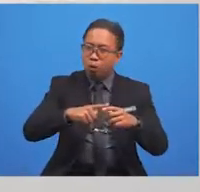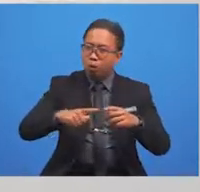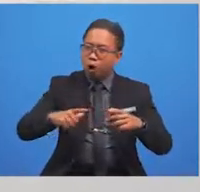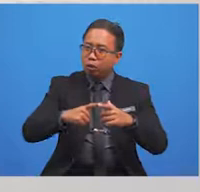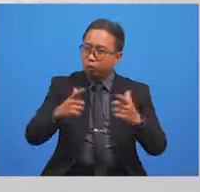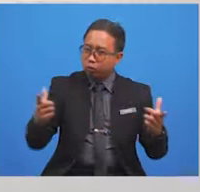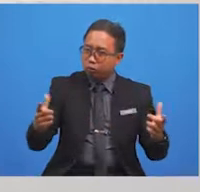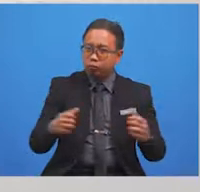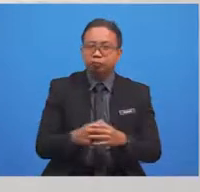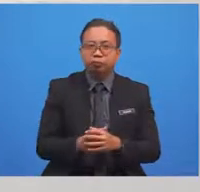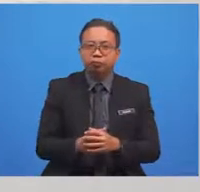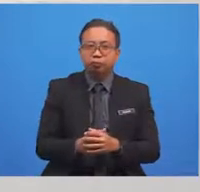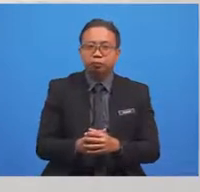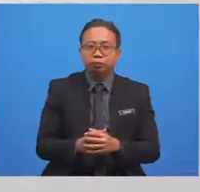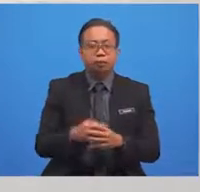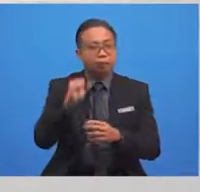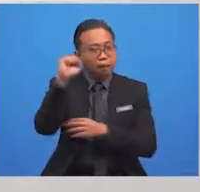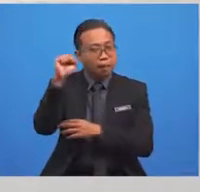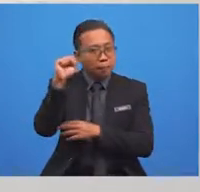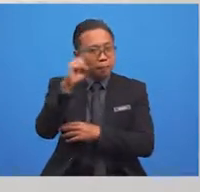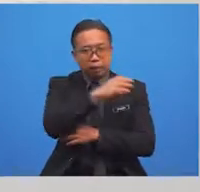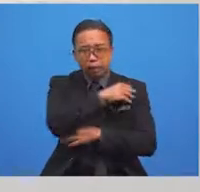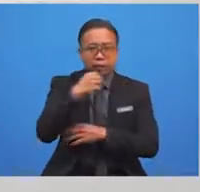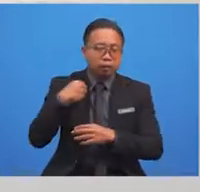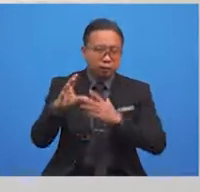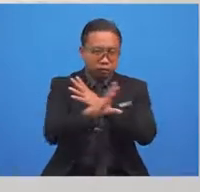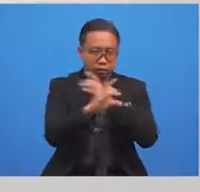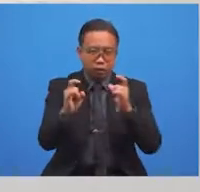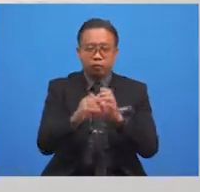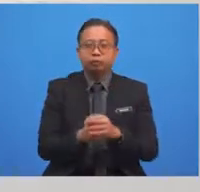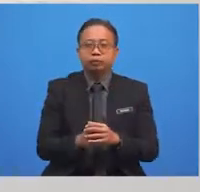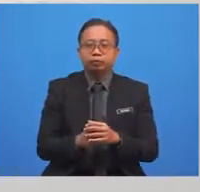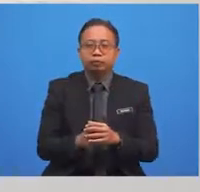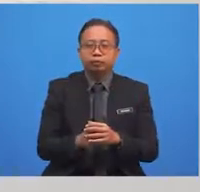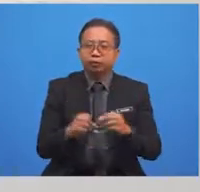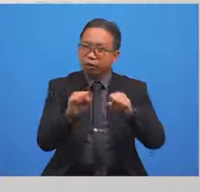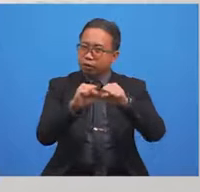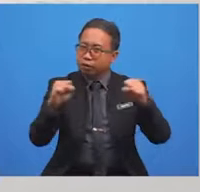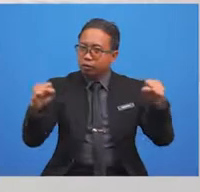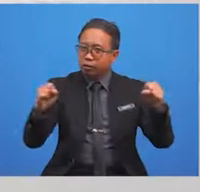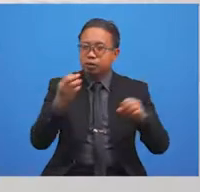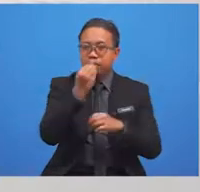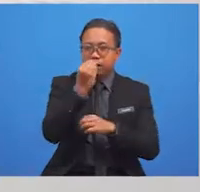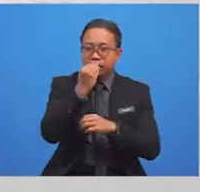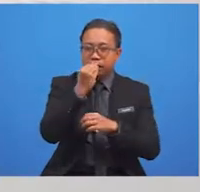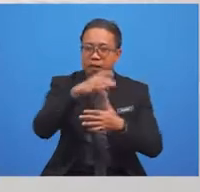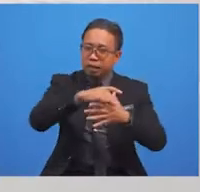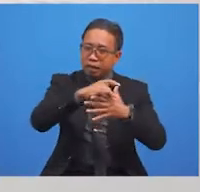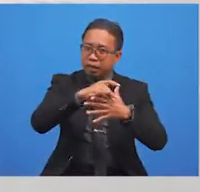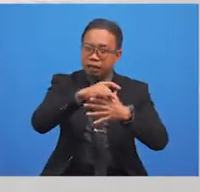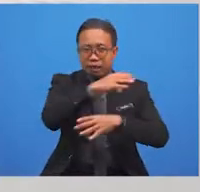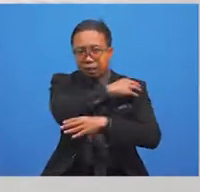Malaysia, Sabah dan Sarawak. Enggang merupakan spesies yang memakan daging